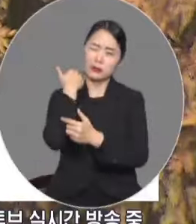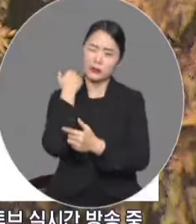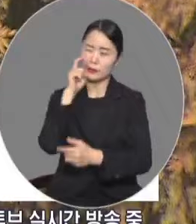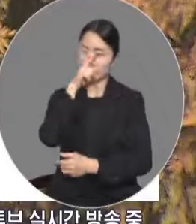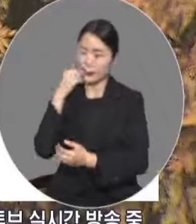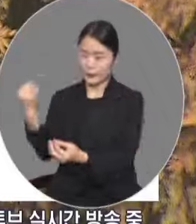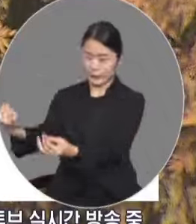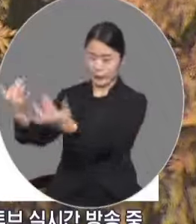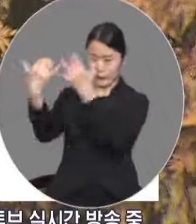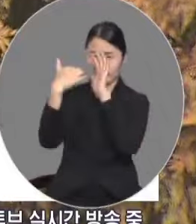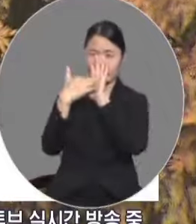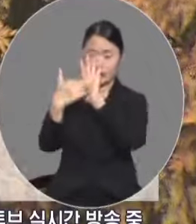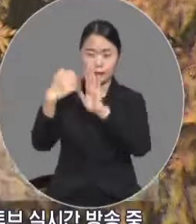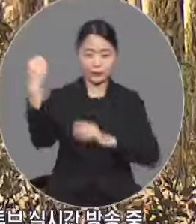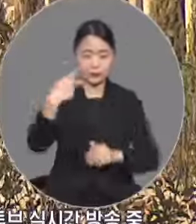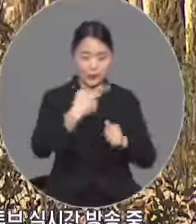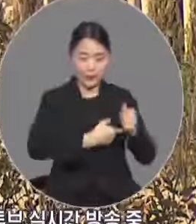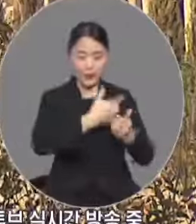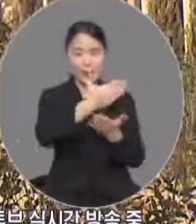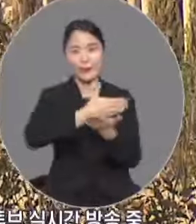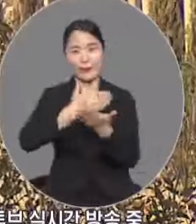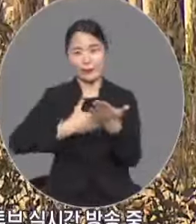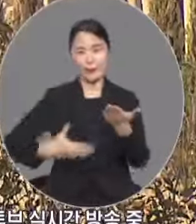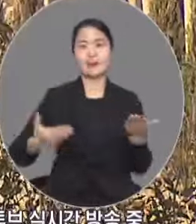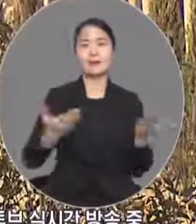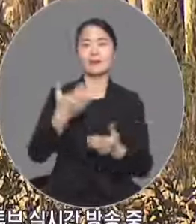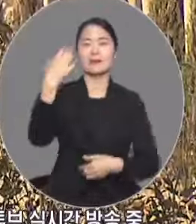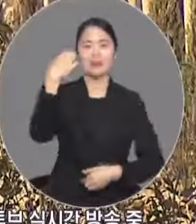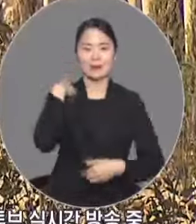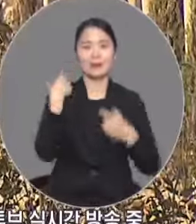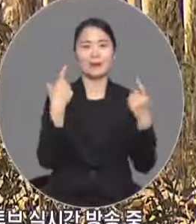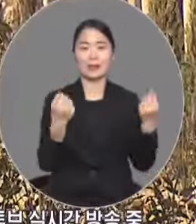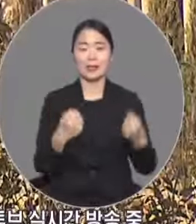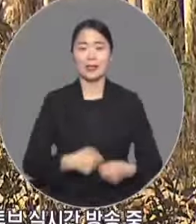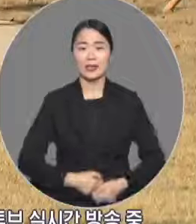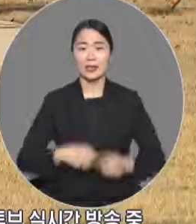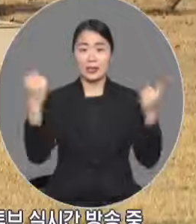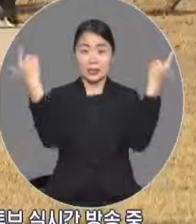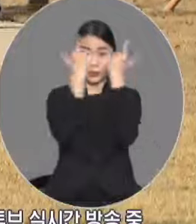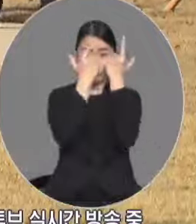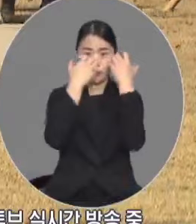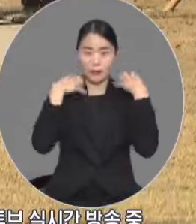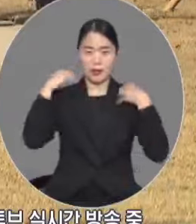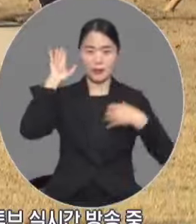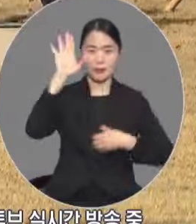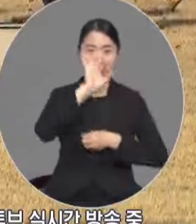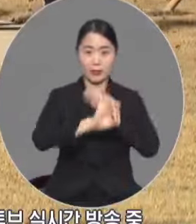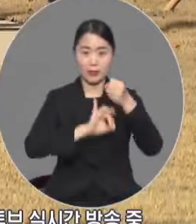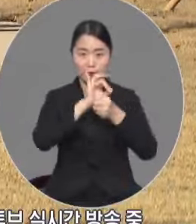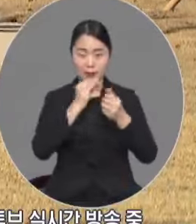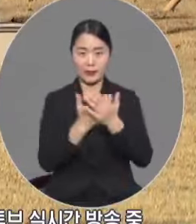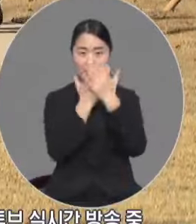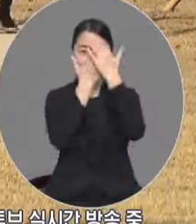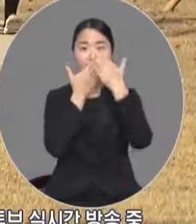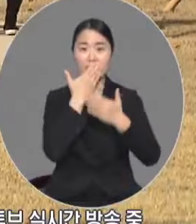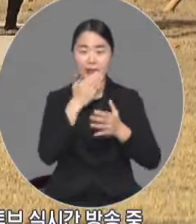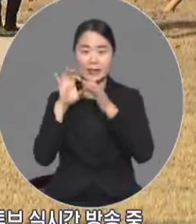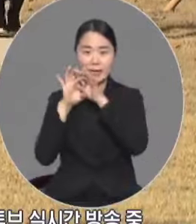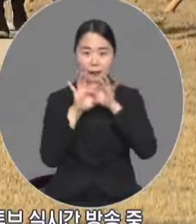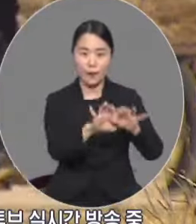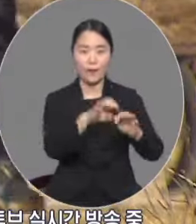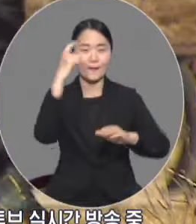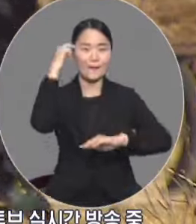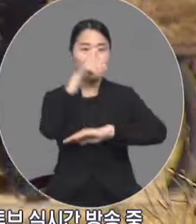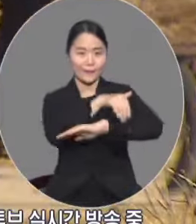완화하는 자연 청소부 역할도 겸하는 겁니다. 북구는 향후 100년 동안 지속 가능한 숲을 만들겠다는 청사진을